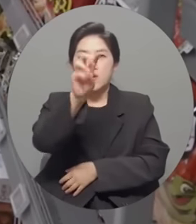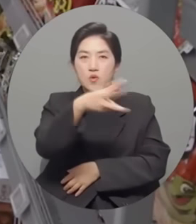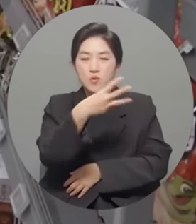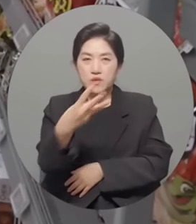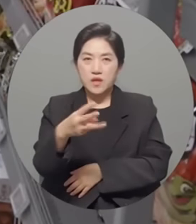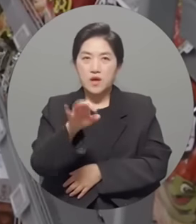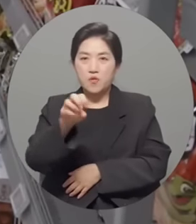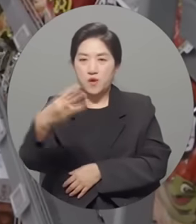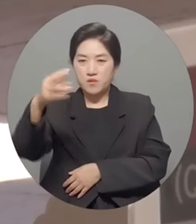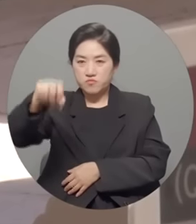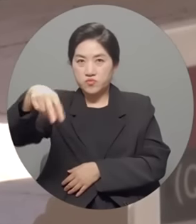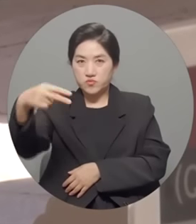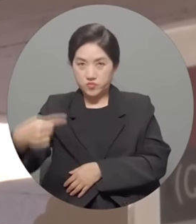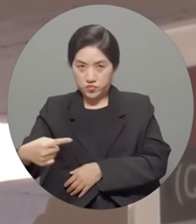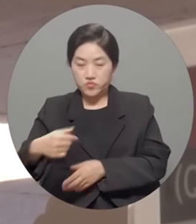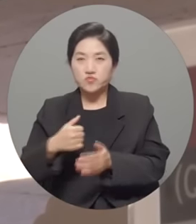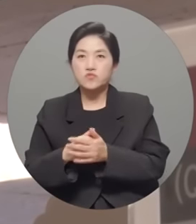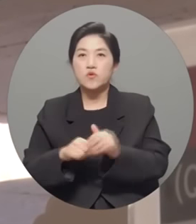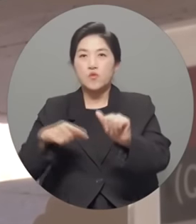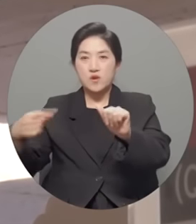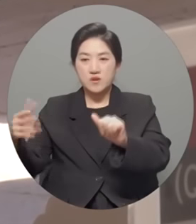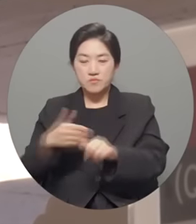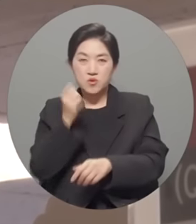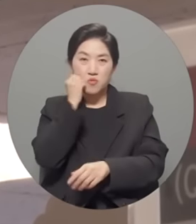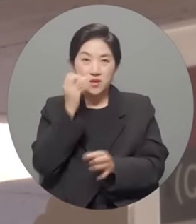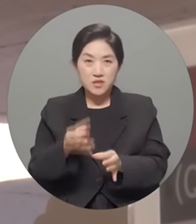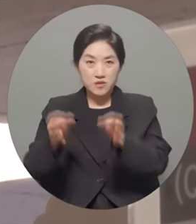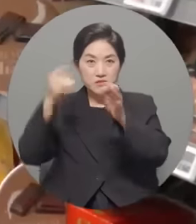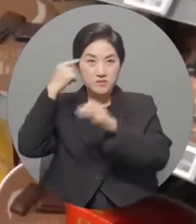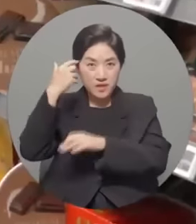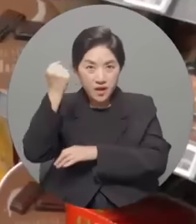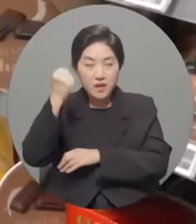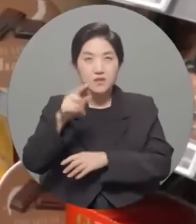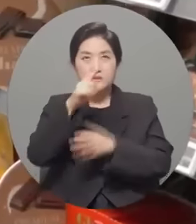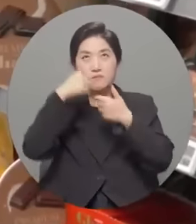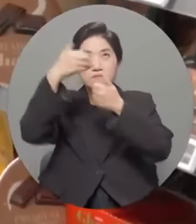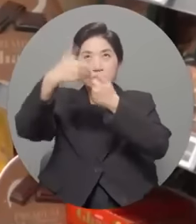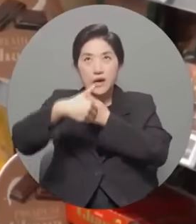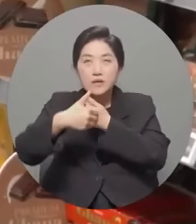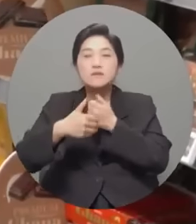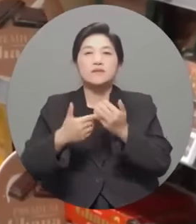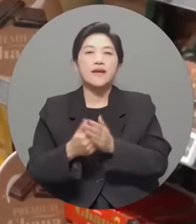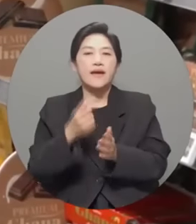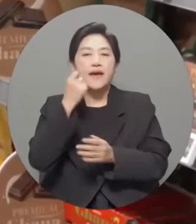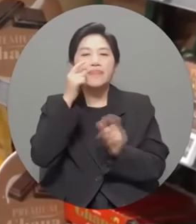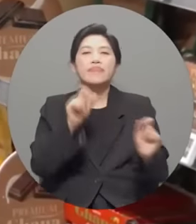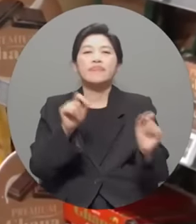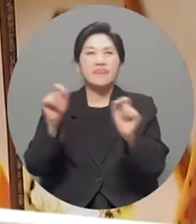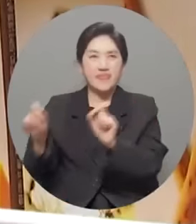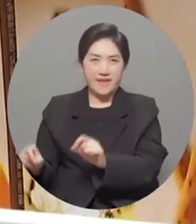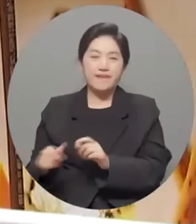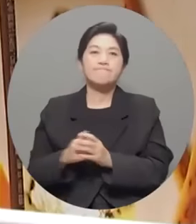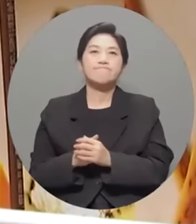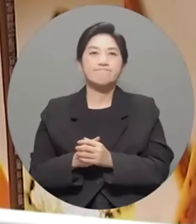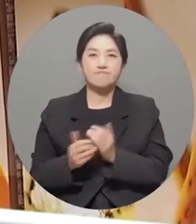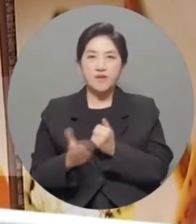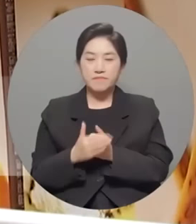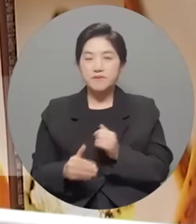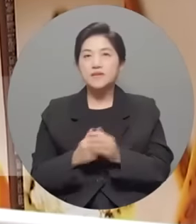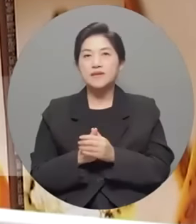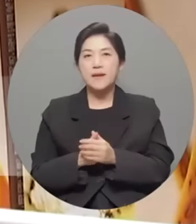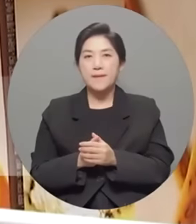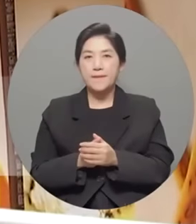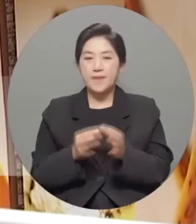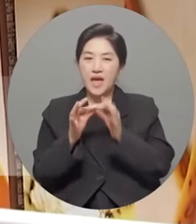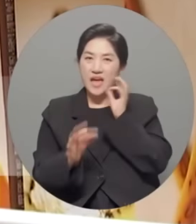웰푸드는 다음 달 1일로 예정됐던 과자류 가격 인상을 정부의 요청을 받고 한 달 뒤로 미뤘습니다. 이에 따라